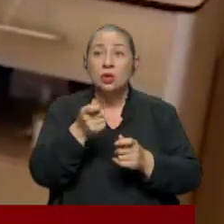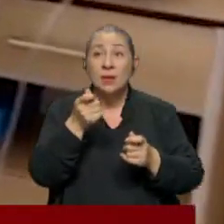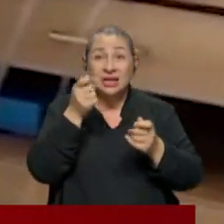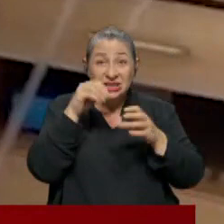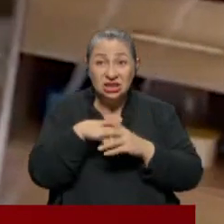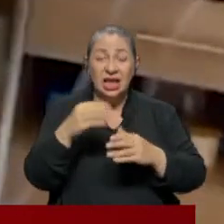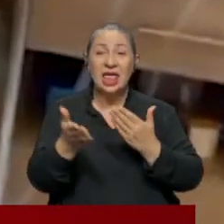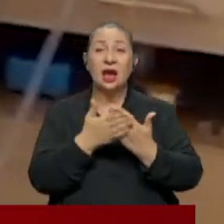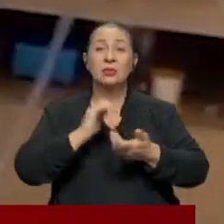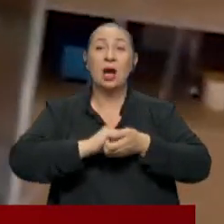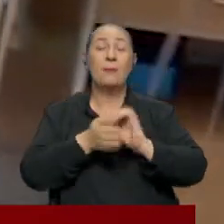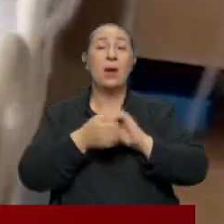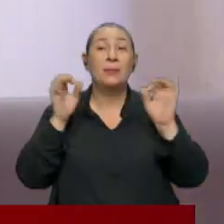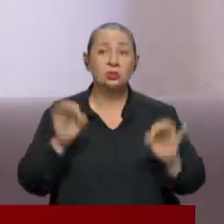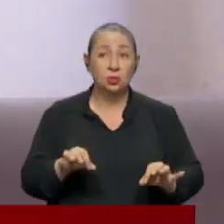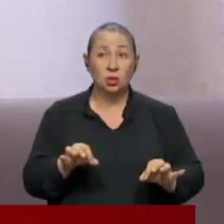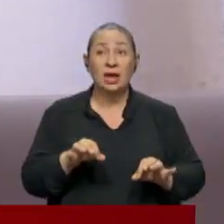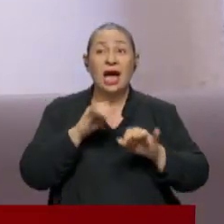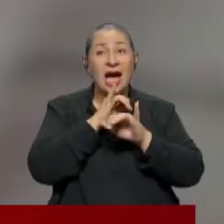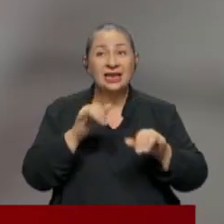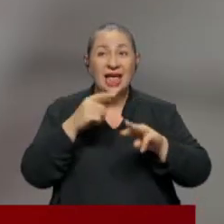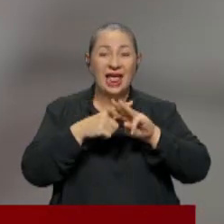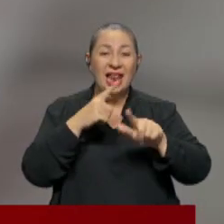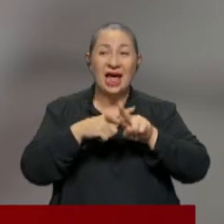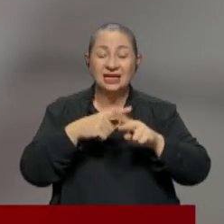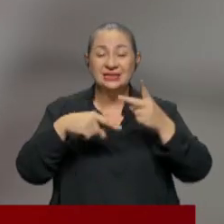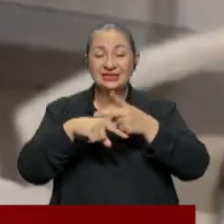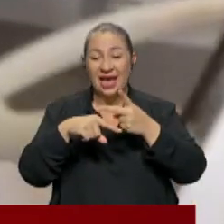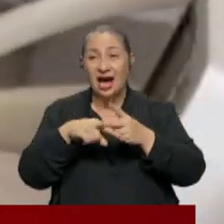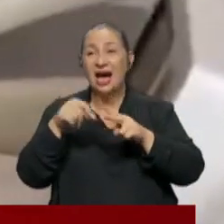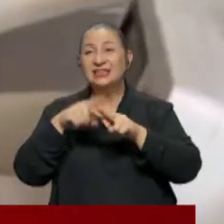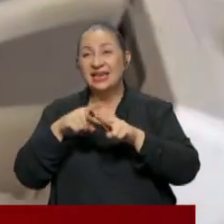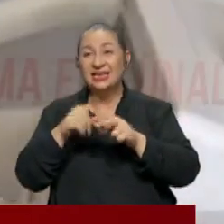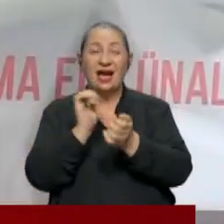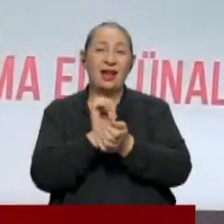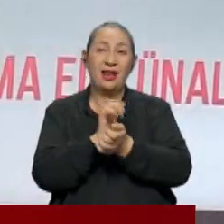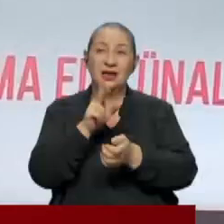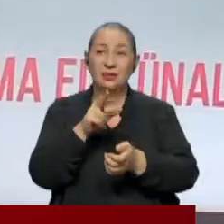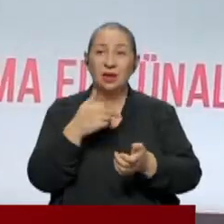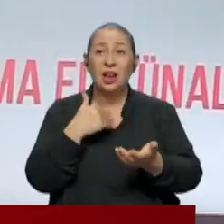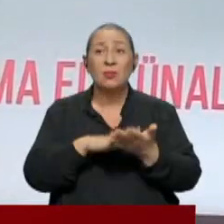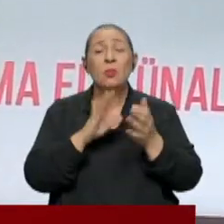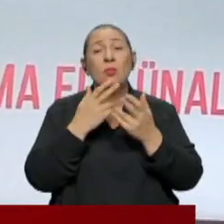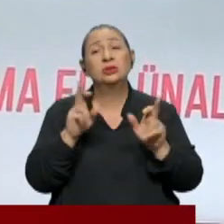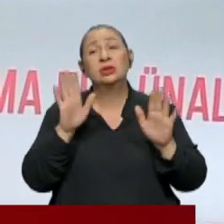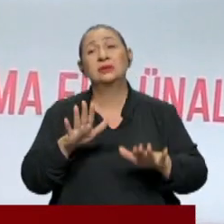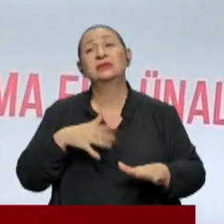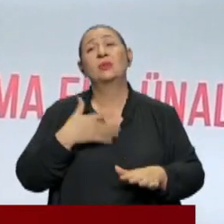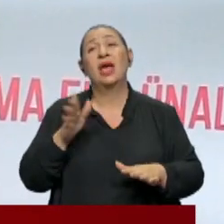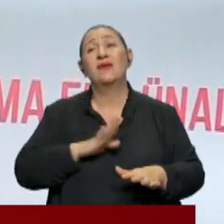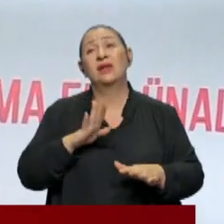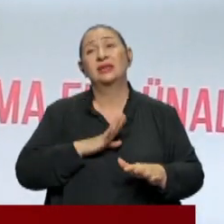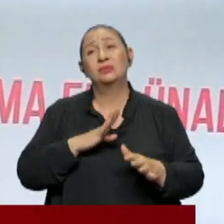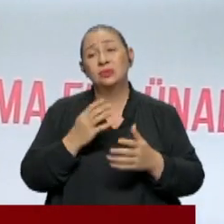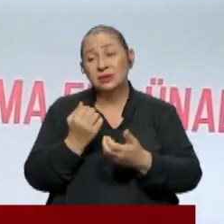karşılayabilmek için yardım kampanyaları düzenliyor. Tıpkı Ela'nın, Zehra ve Asenat'ın aileleri gibi. Elim boş kalsın istemiyorum evladım.